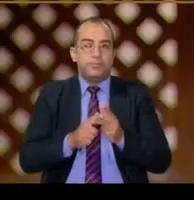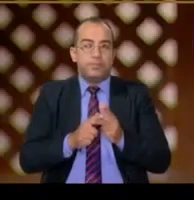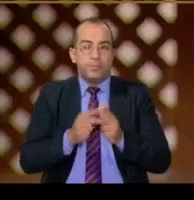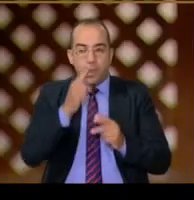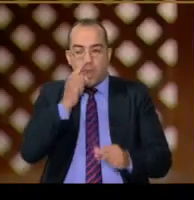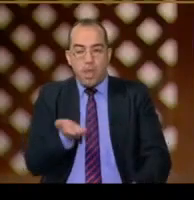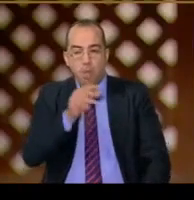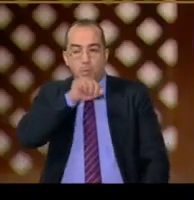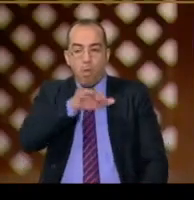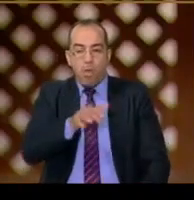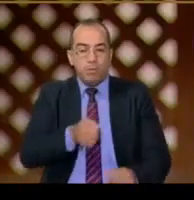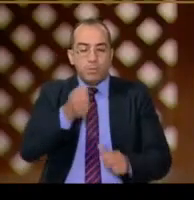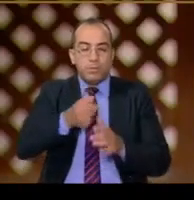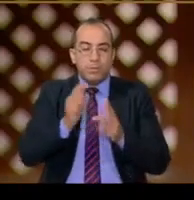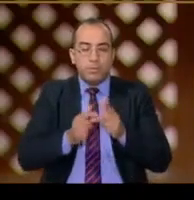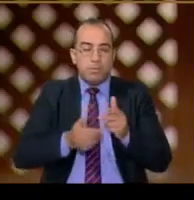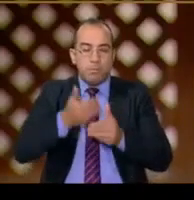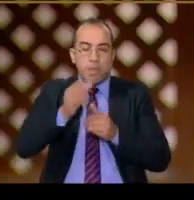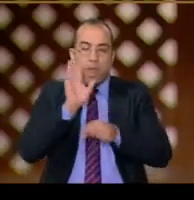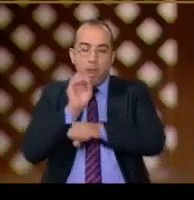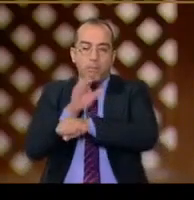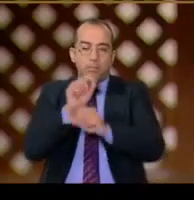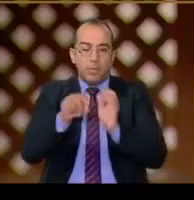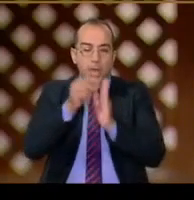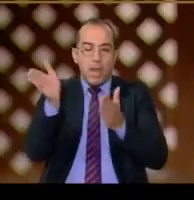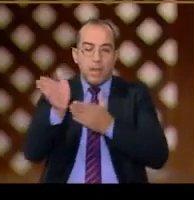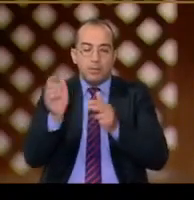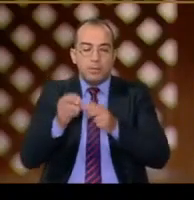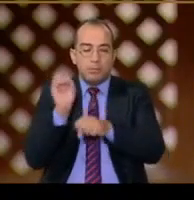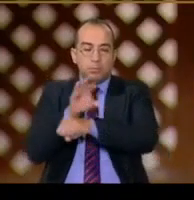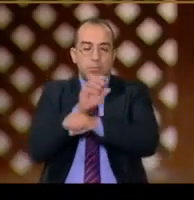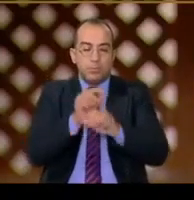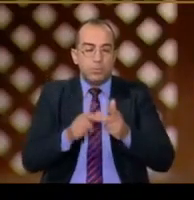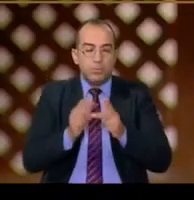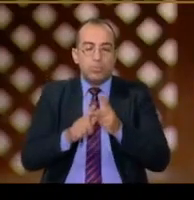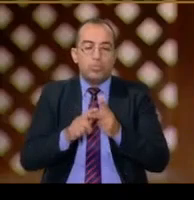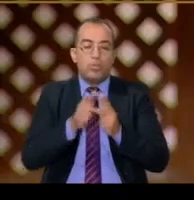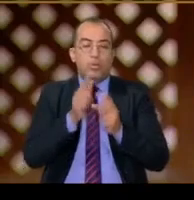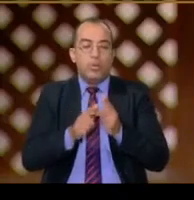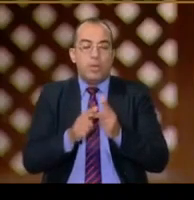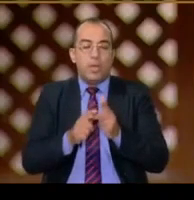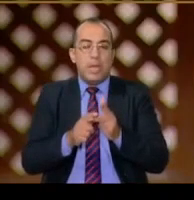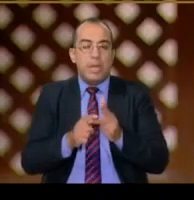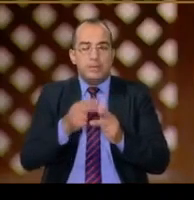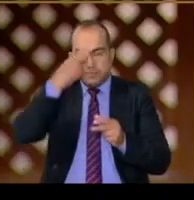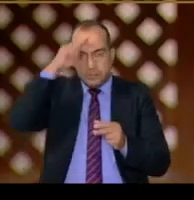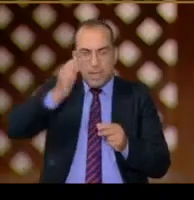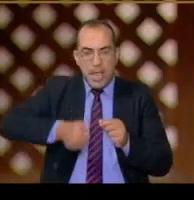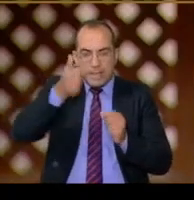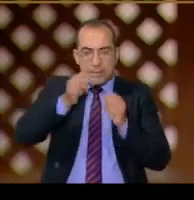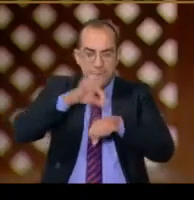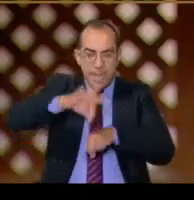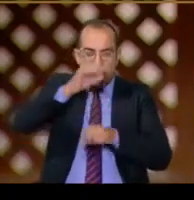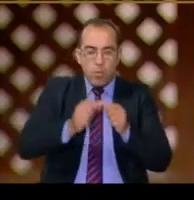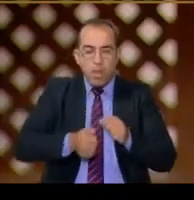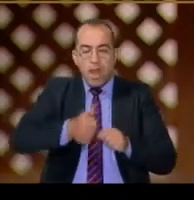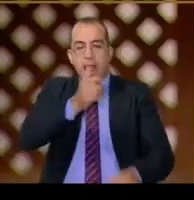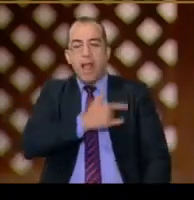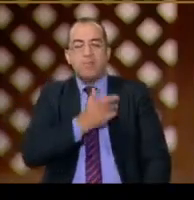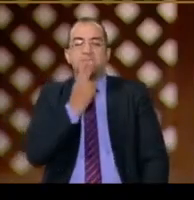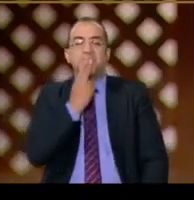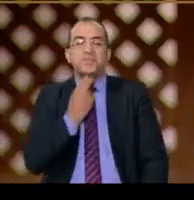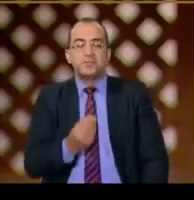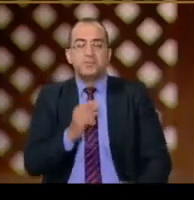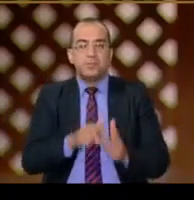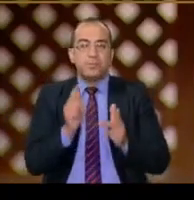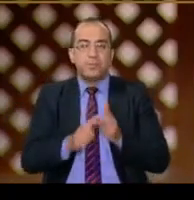النبي قال بعد ما علمنا الحديث بتاع افضل الناس ده الصحابه سالوه قالوا مين افضل الناس قال كل مخموم القلب صدوق